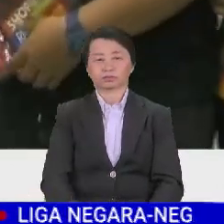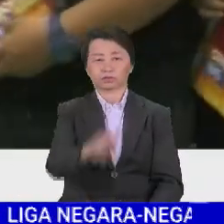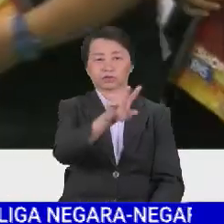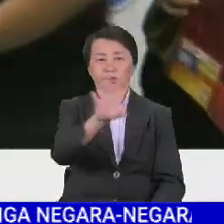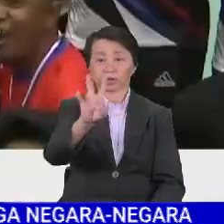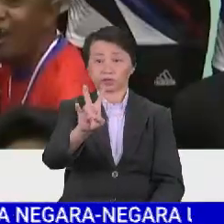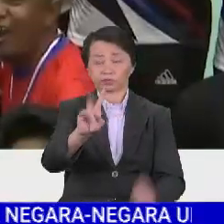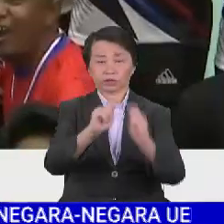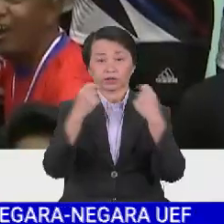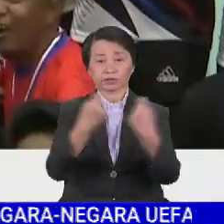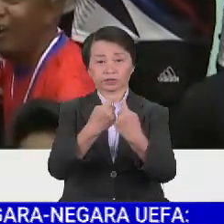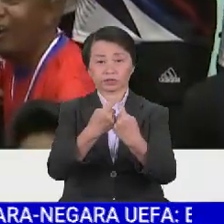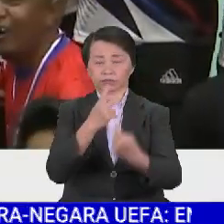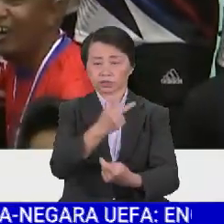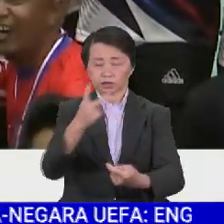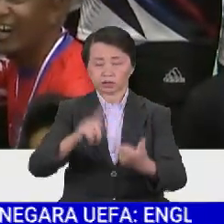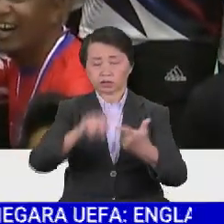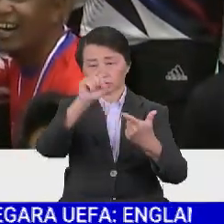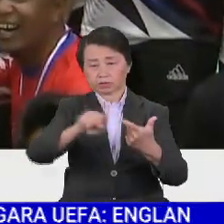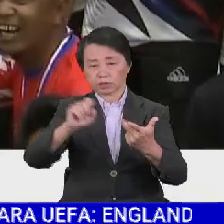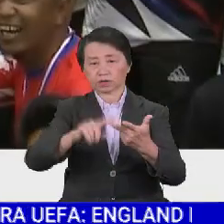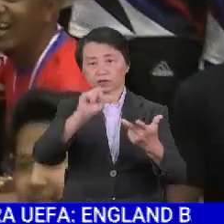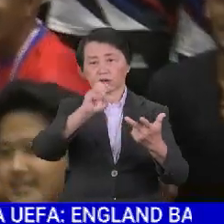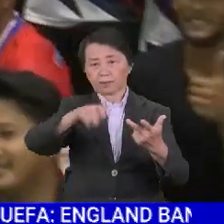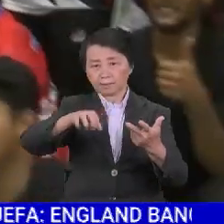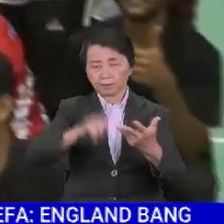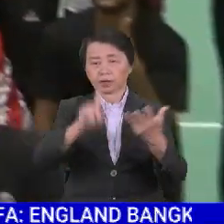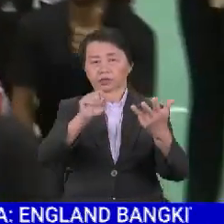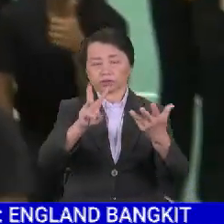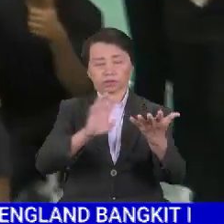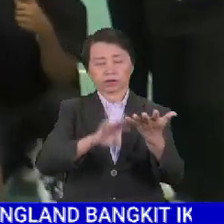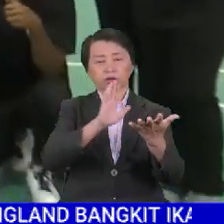27 pasukan dari Kota Kinabalu, Sandakan, Semporna, Tawau dan